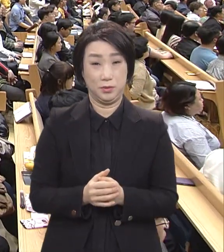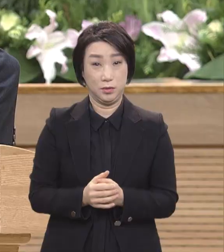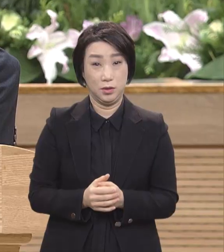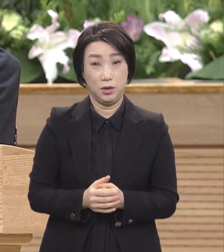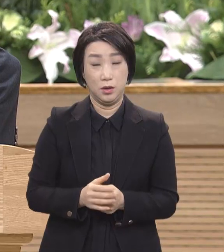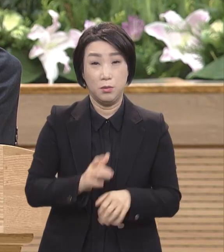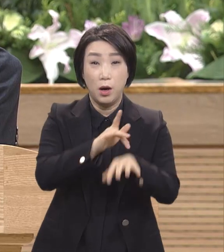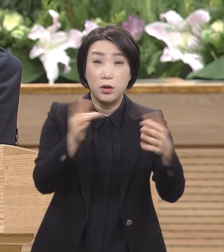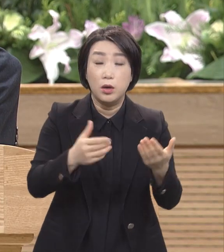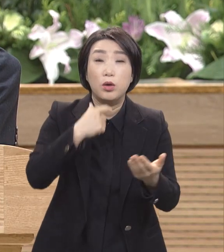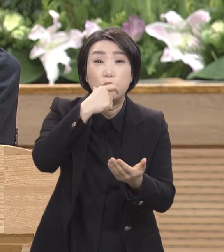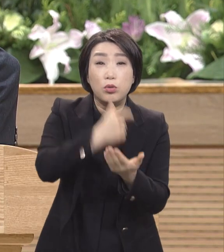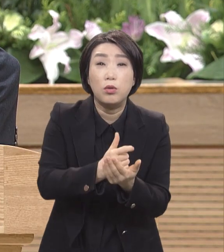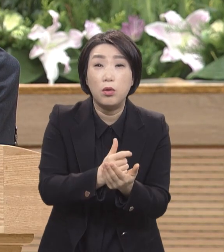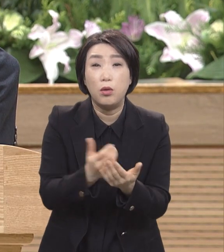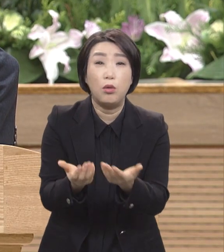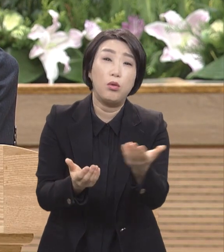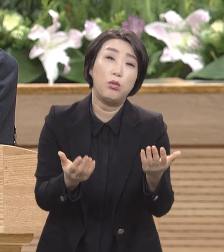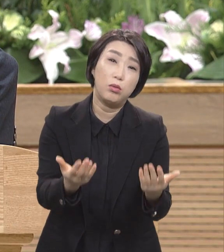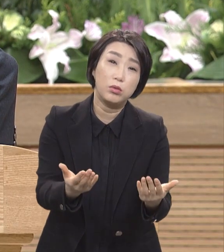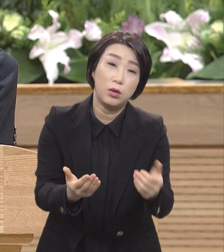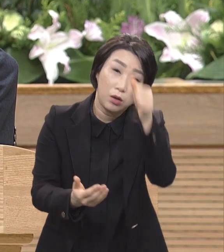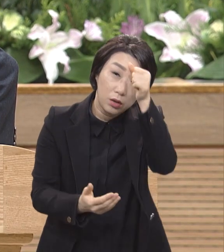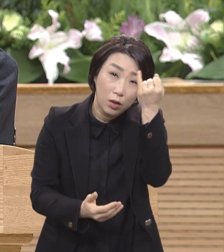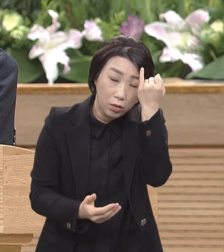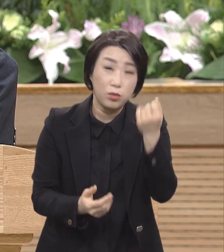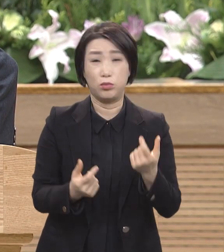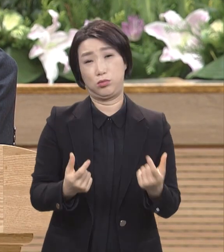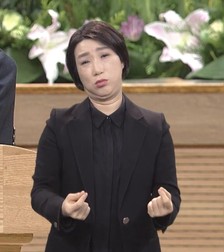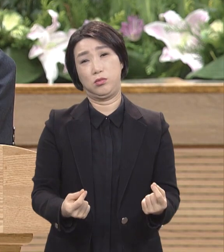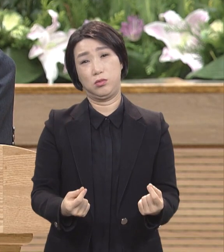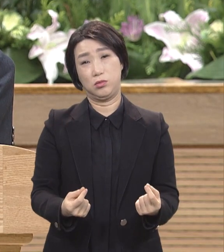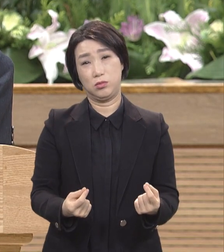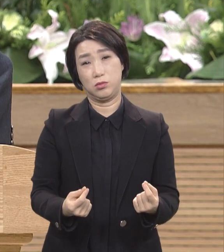당하면 아담과 하와 같은 신세가 되구만.